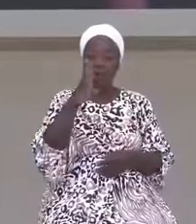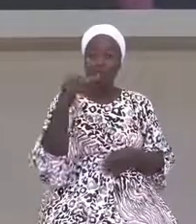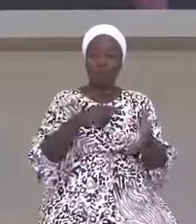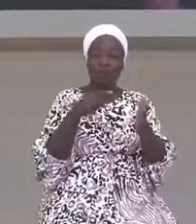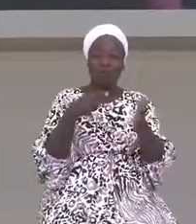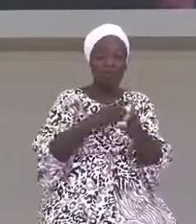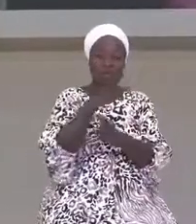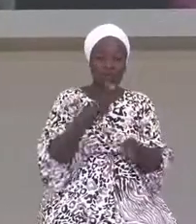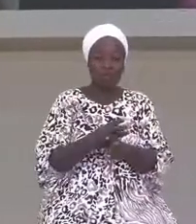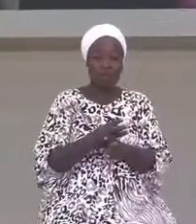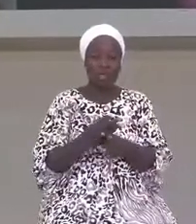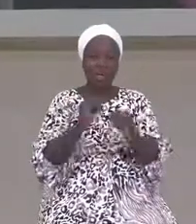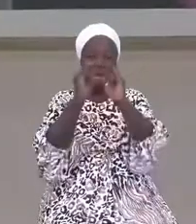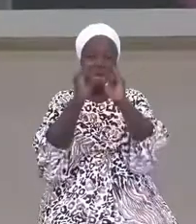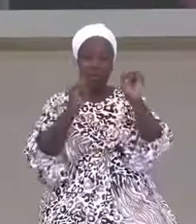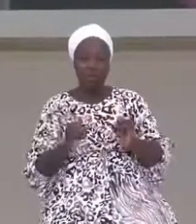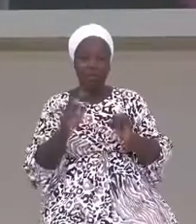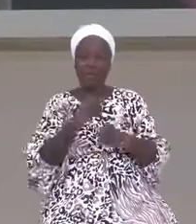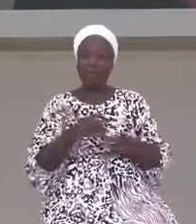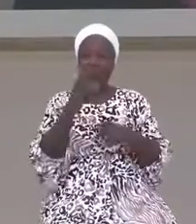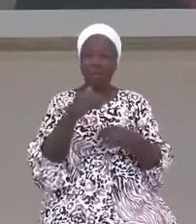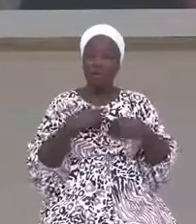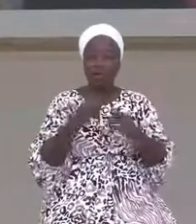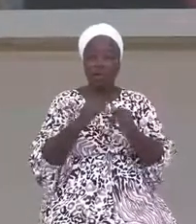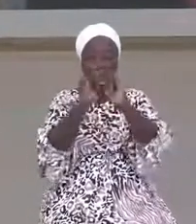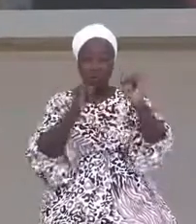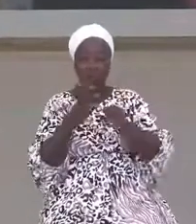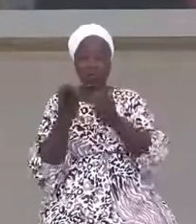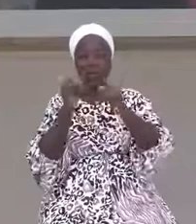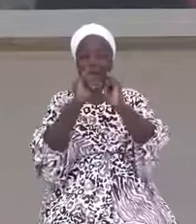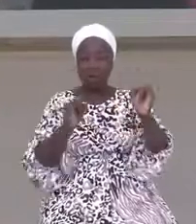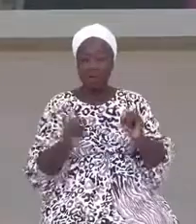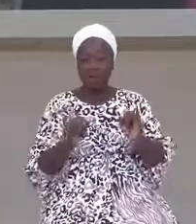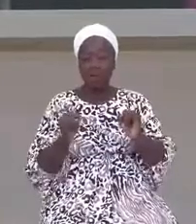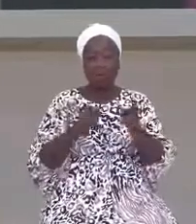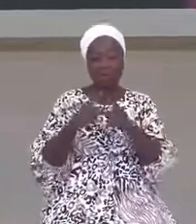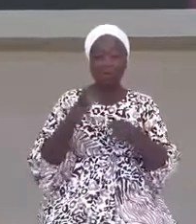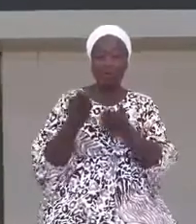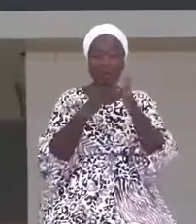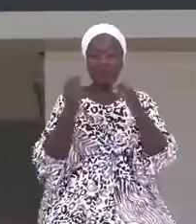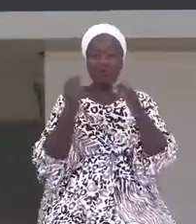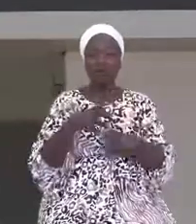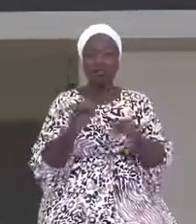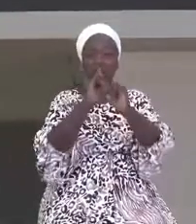si tu sais le dieu du ciel si toi tu sais le Dieu de toute la création ton dieu